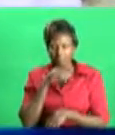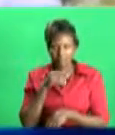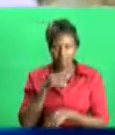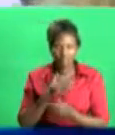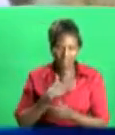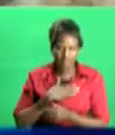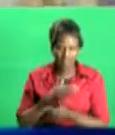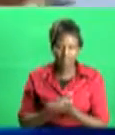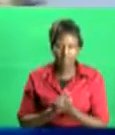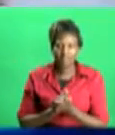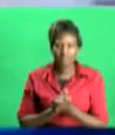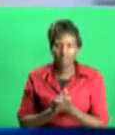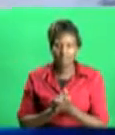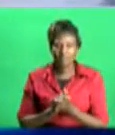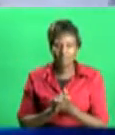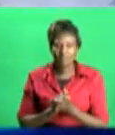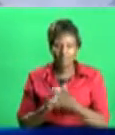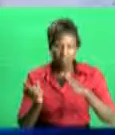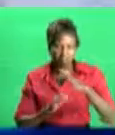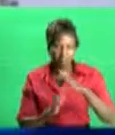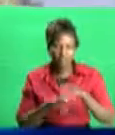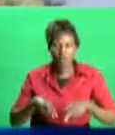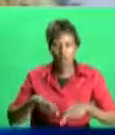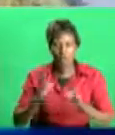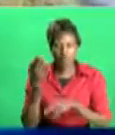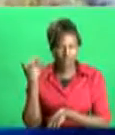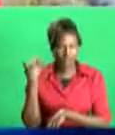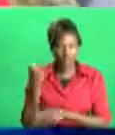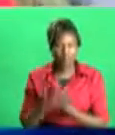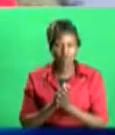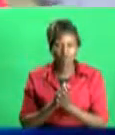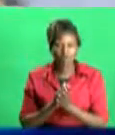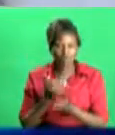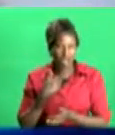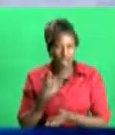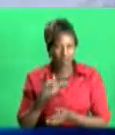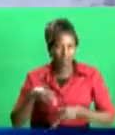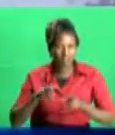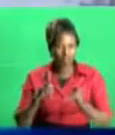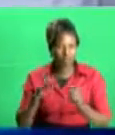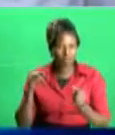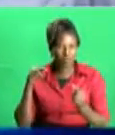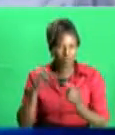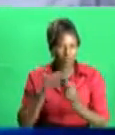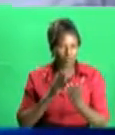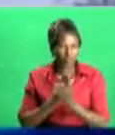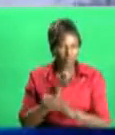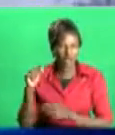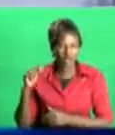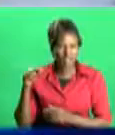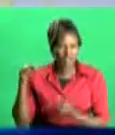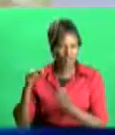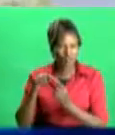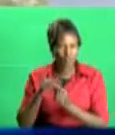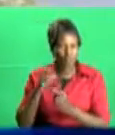sijameni, amekuwa waziri wa barabara. Kunaye barabara ambayo imefika imepita hapa Garissa